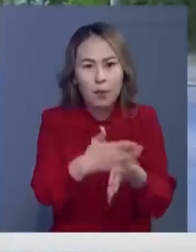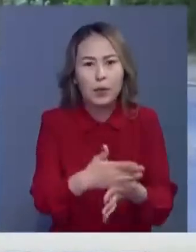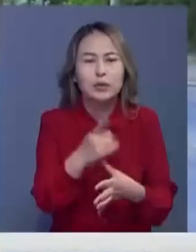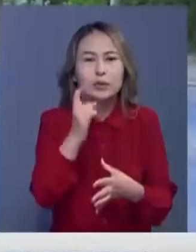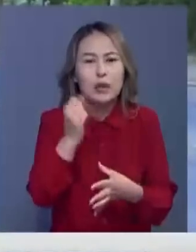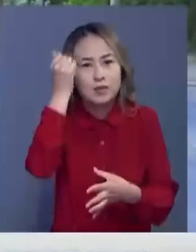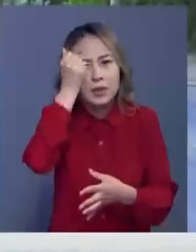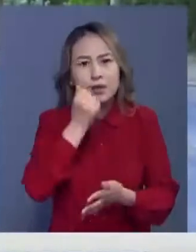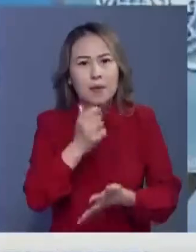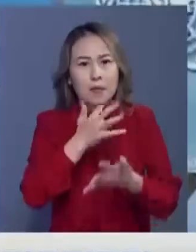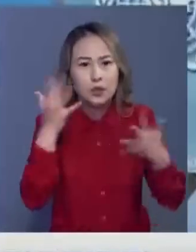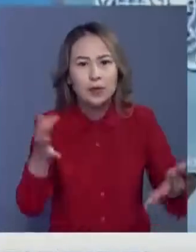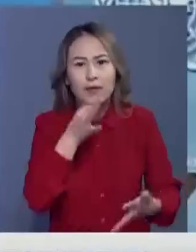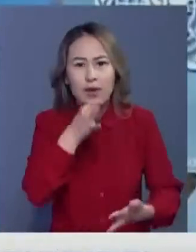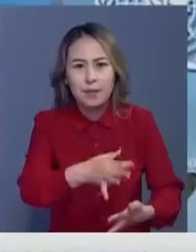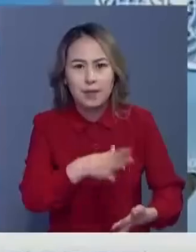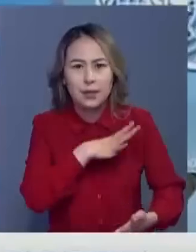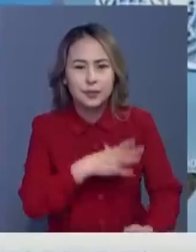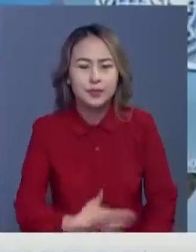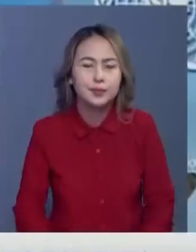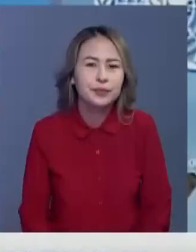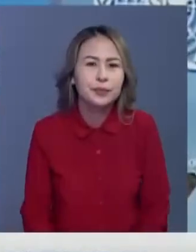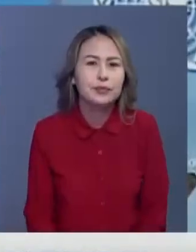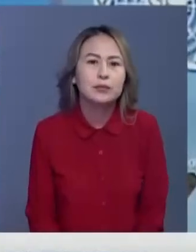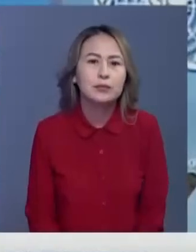үшін алғысын білдірді.